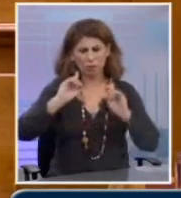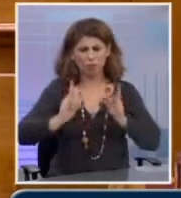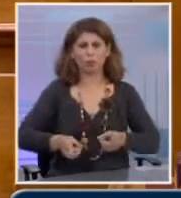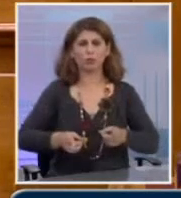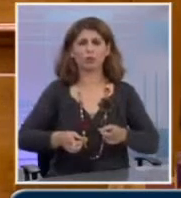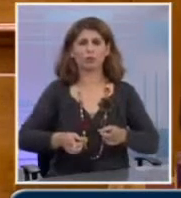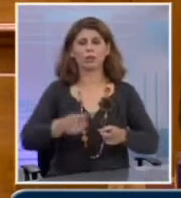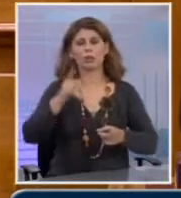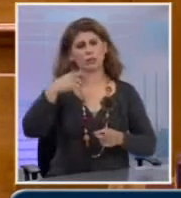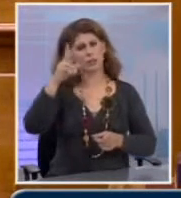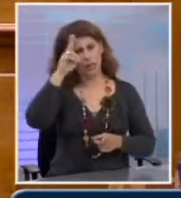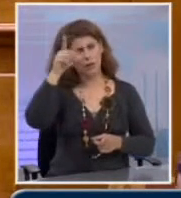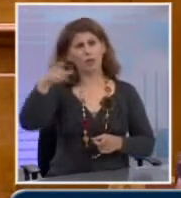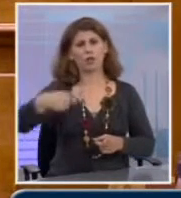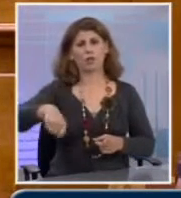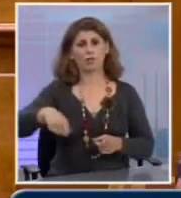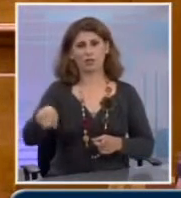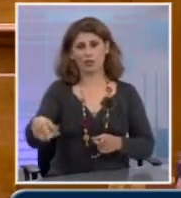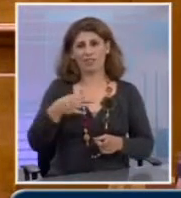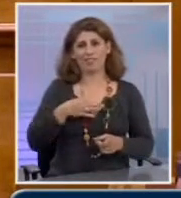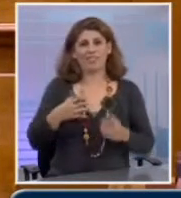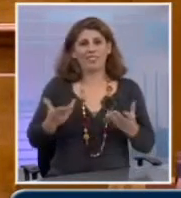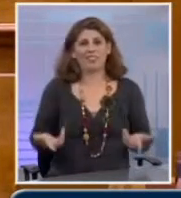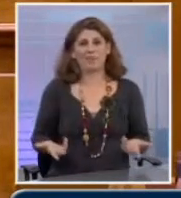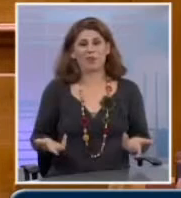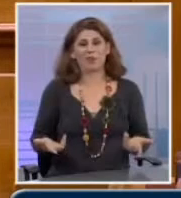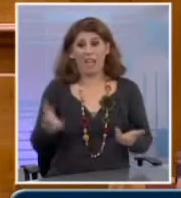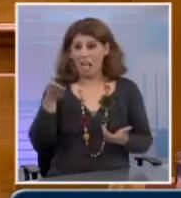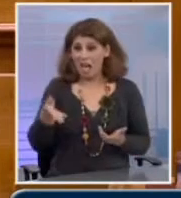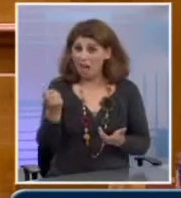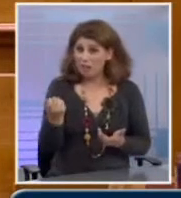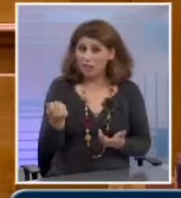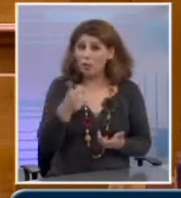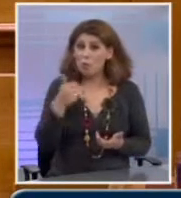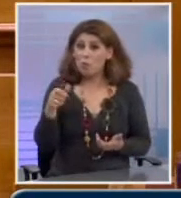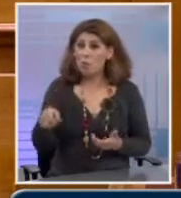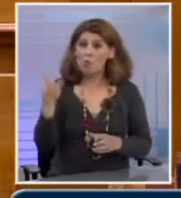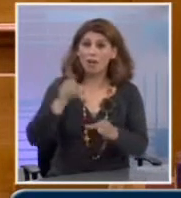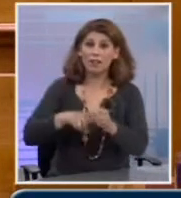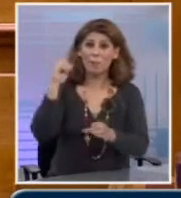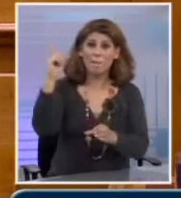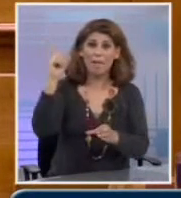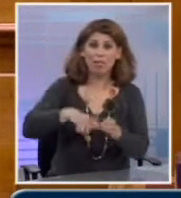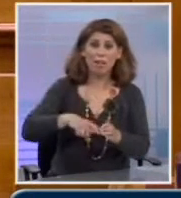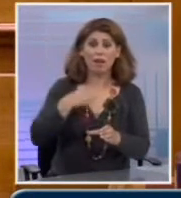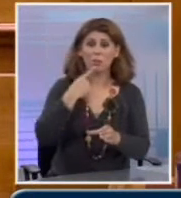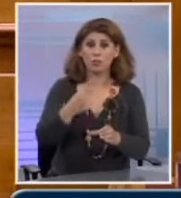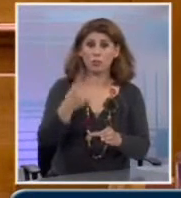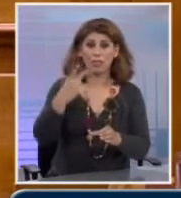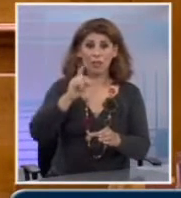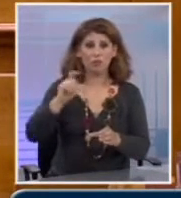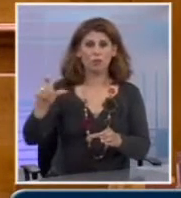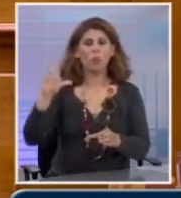γερμανικό δικαστήριο. Δηλαδή μου λέτε τώρα ότι αυτά τα χρήματα, μόνο αυτής της εταιρείας που ανέφερα αυτή τη στιγμή,